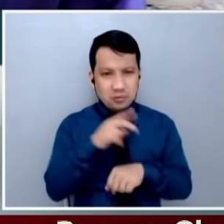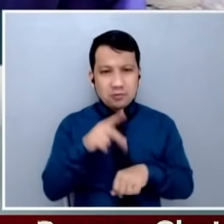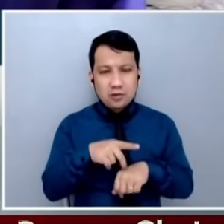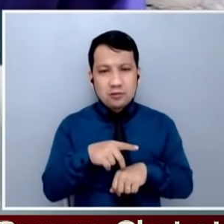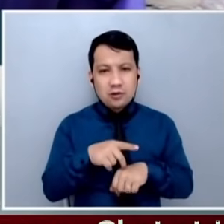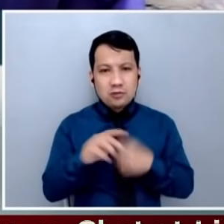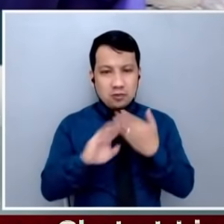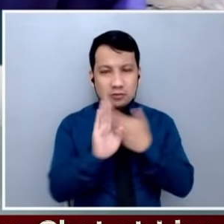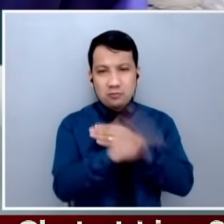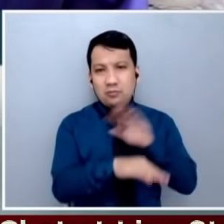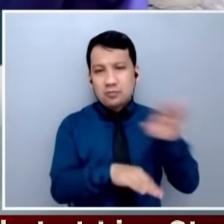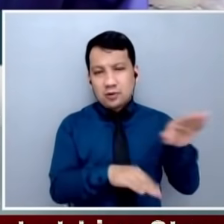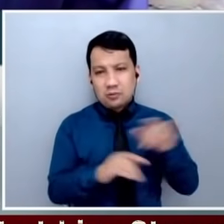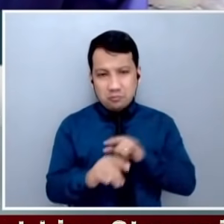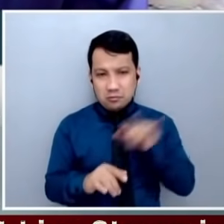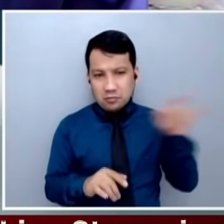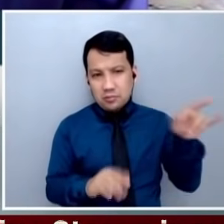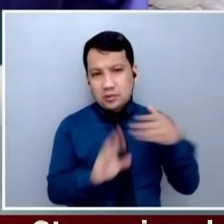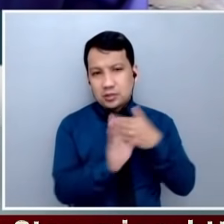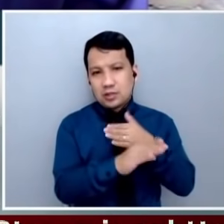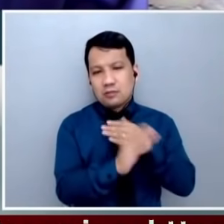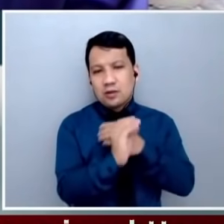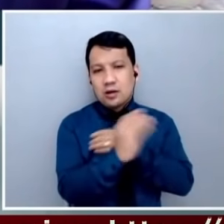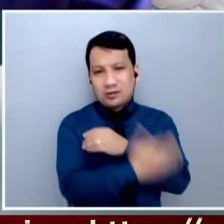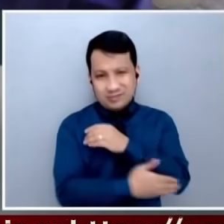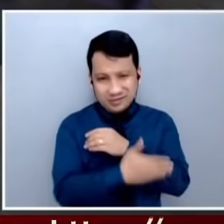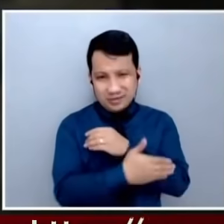back to their countries.